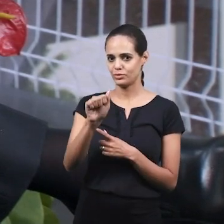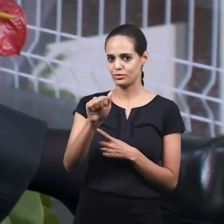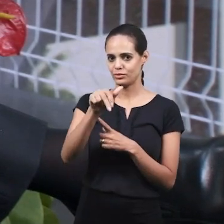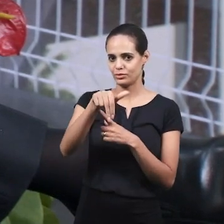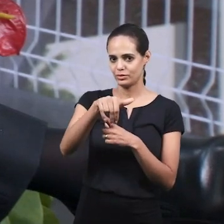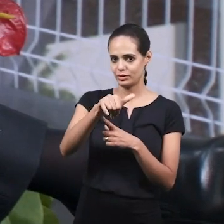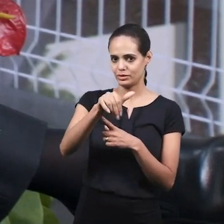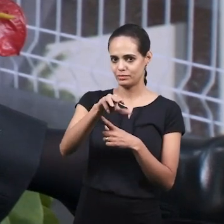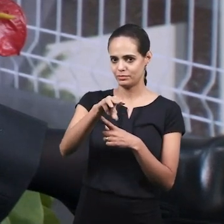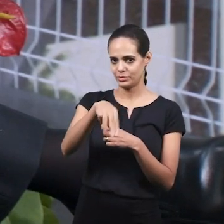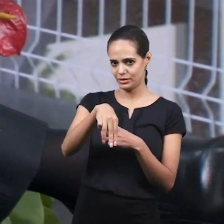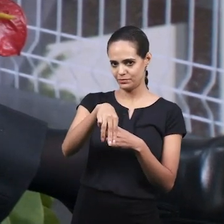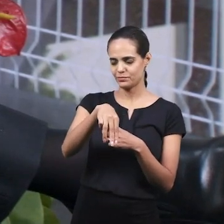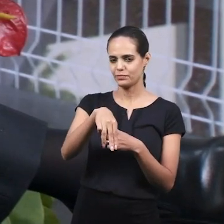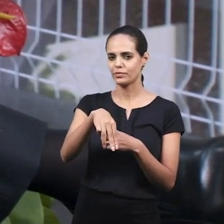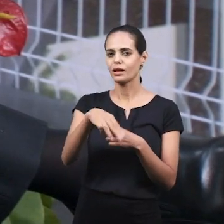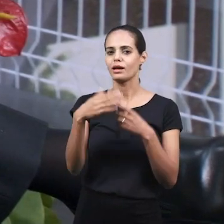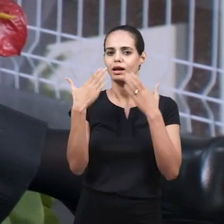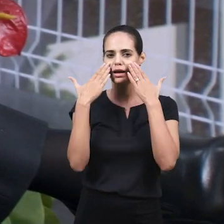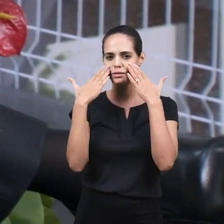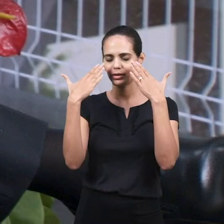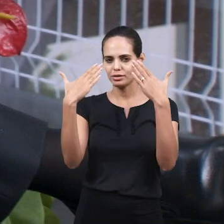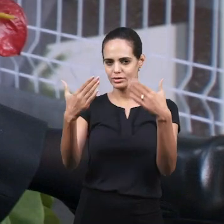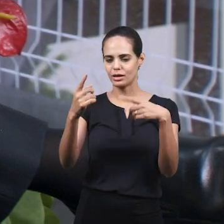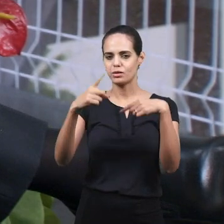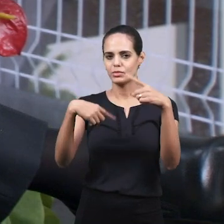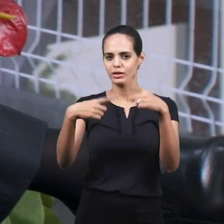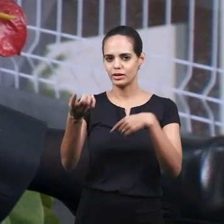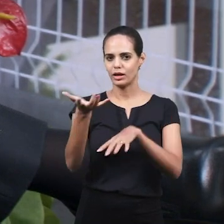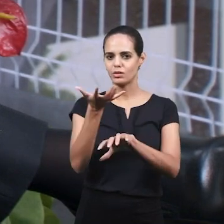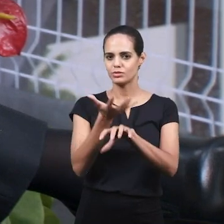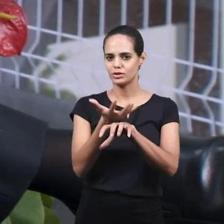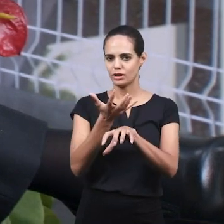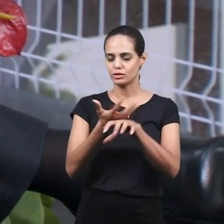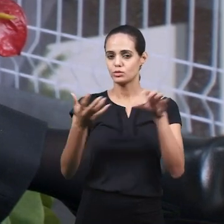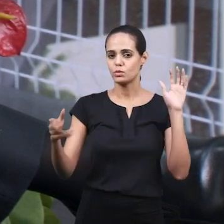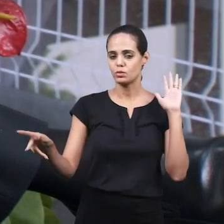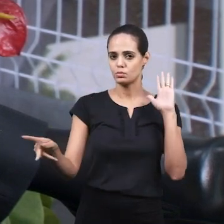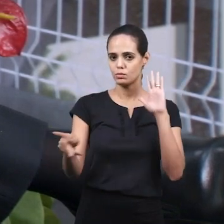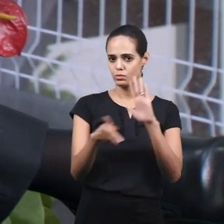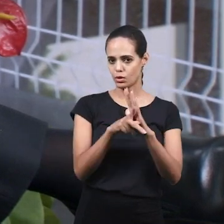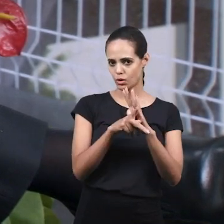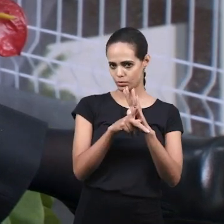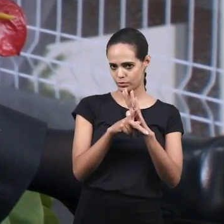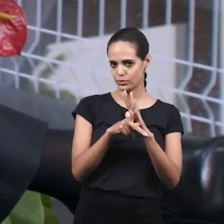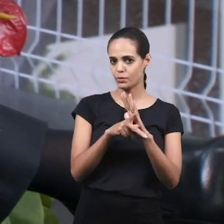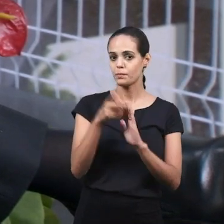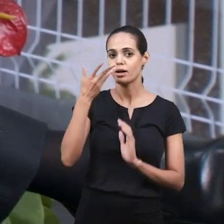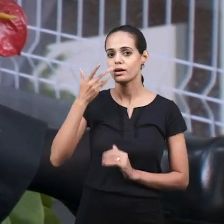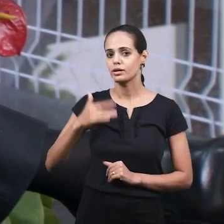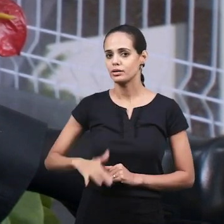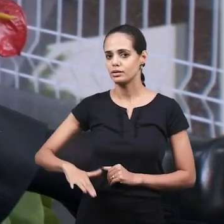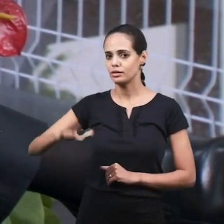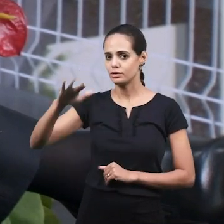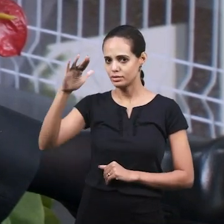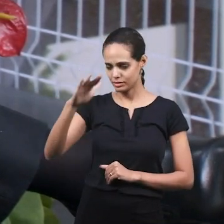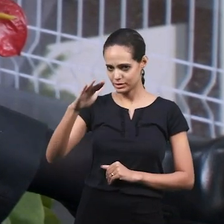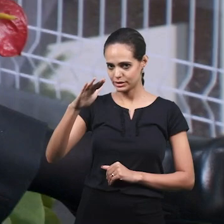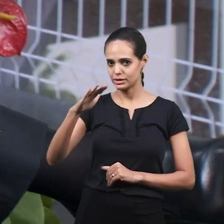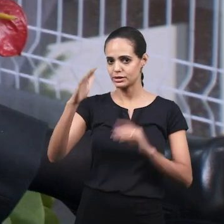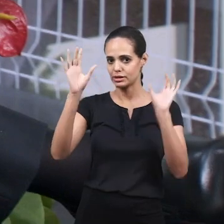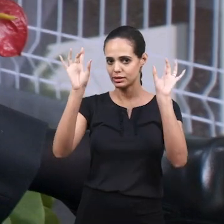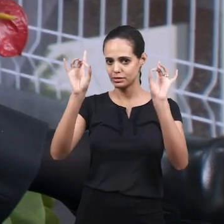Amine va présenter un matériel d'appui aux parents et aux professeurs pour faire face aux enfants avec des besoins